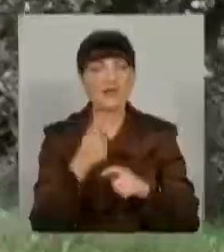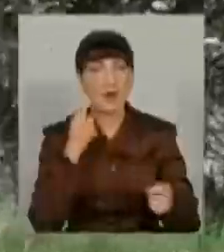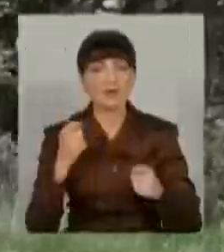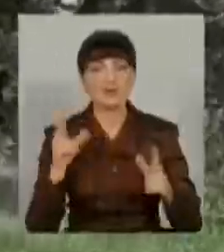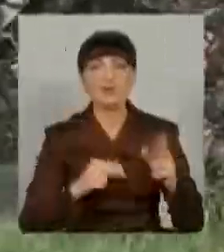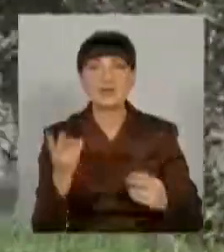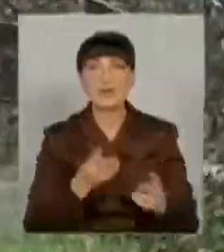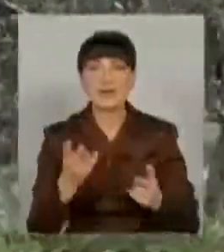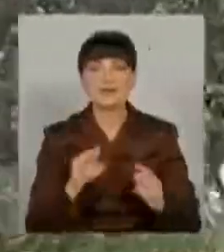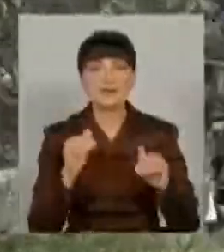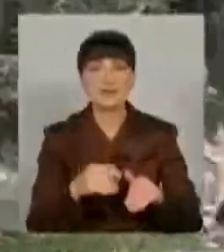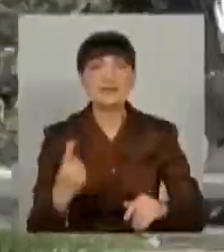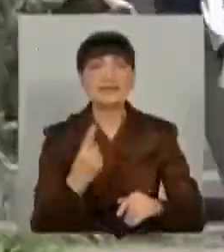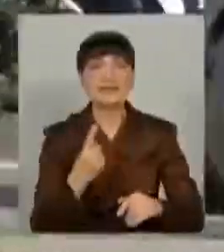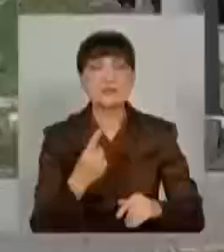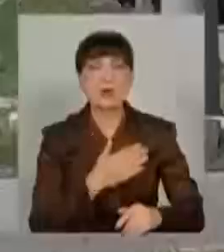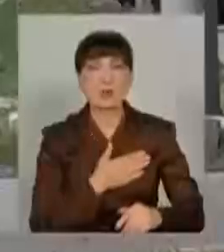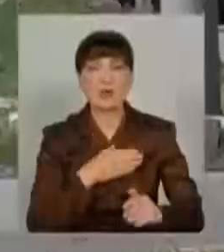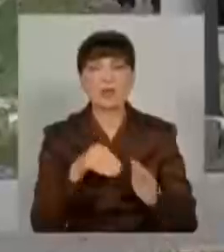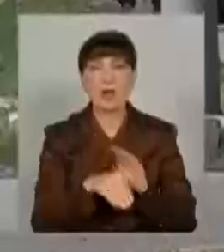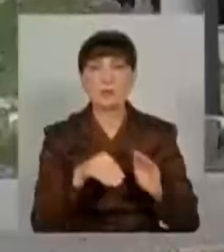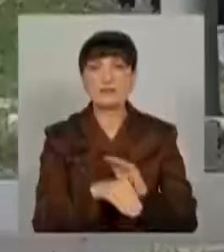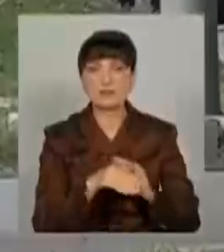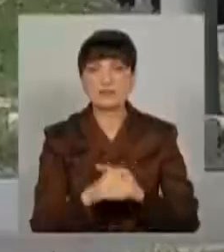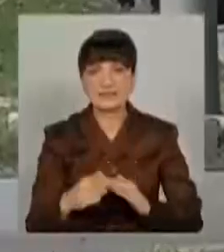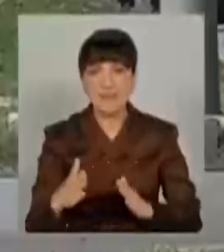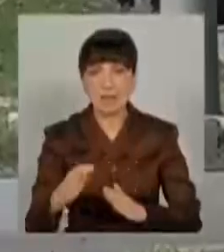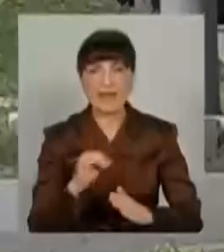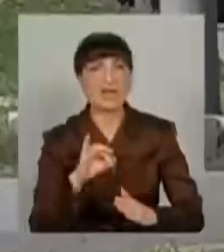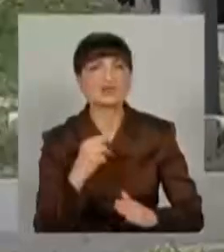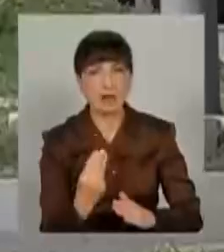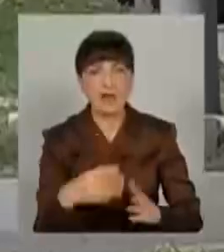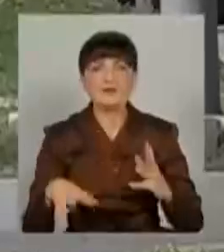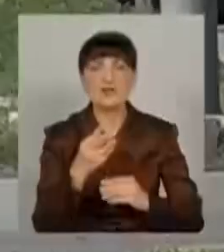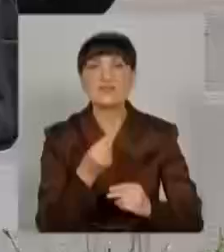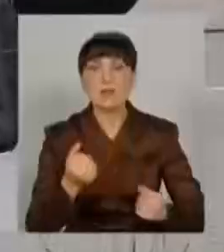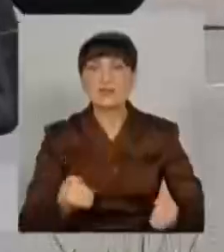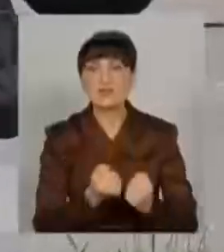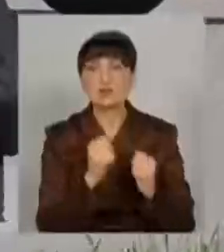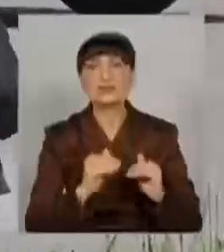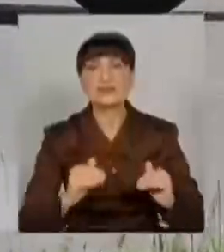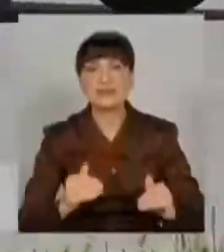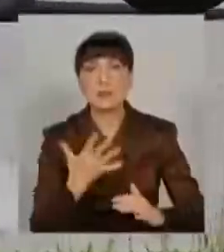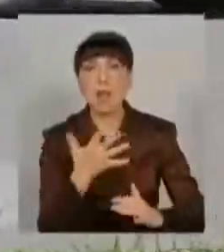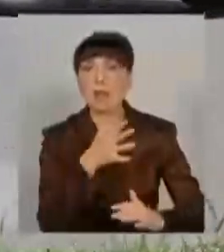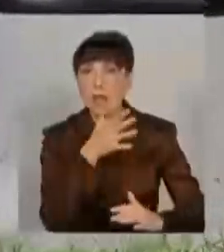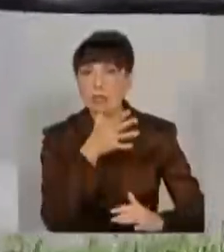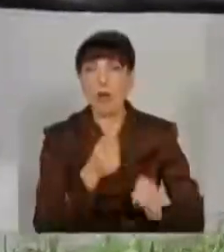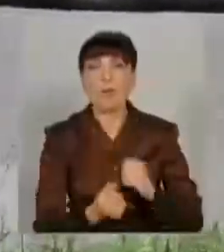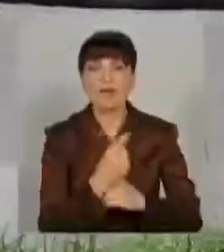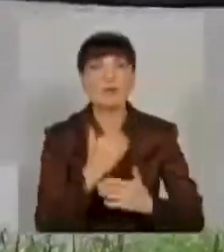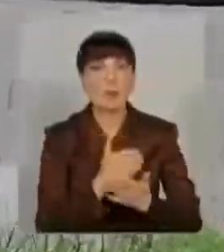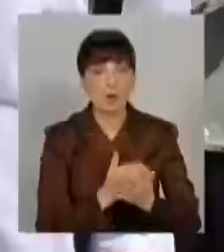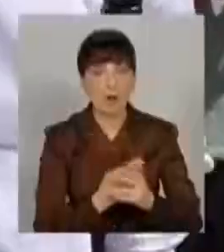считает необходимым внедрить единую добровольную накопительную систему «Келешек», которая охватит финансовой поддержкой детей с 5 лет. То есть появится